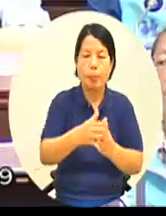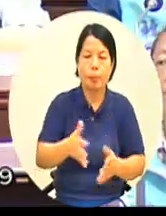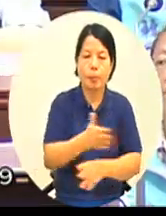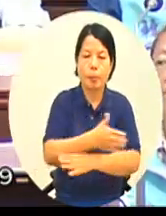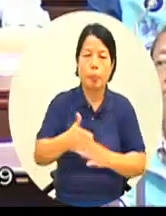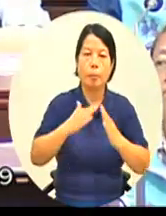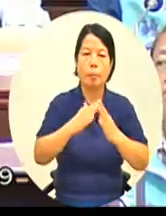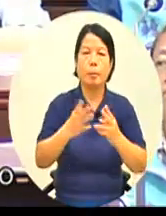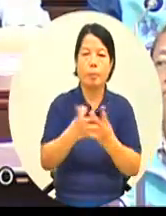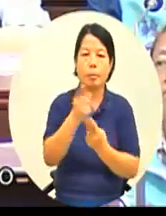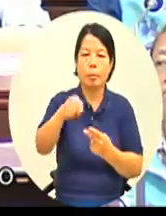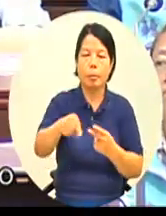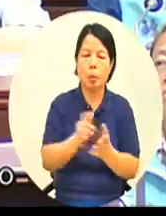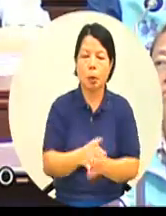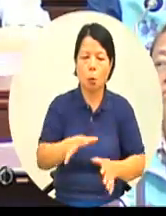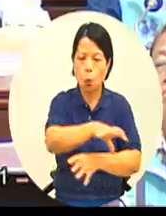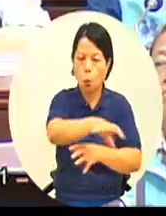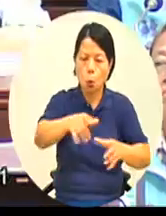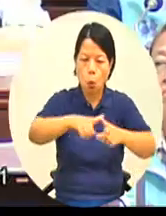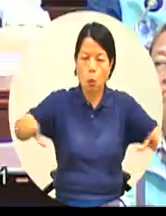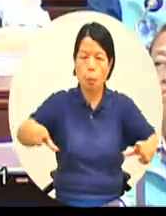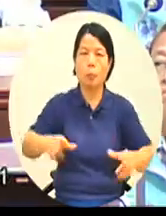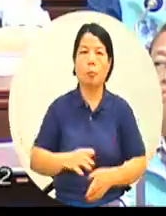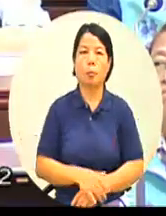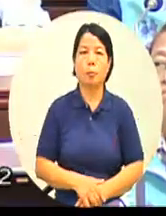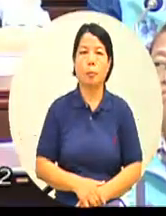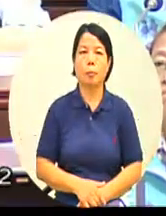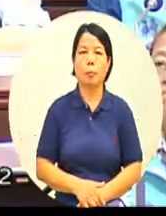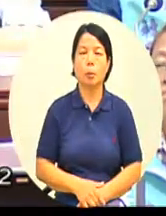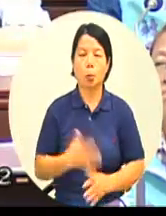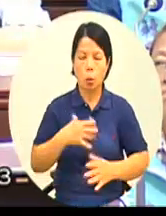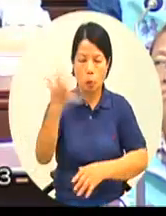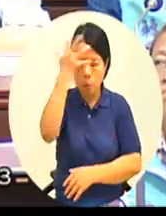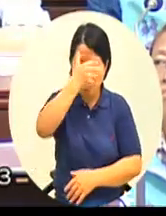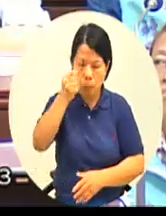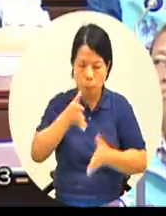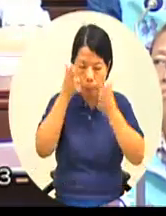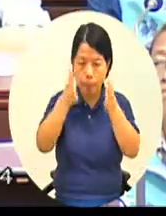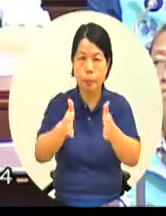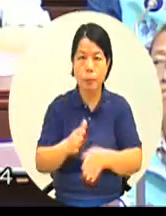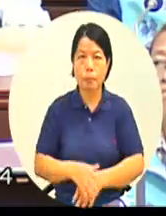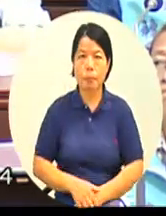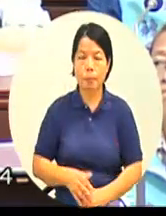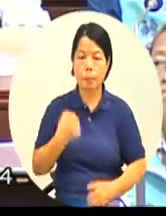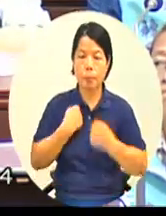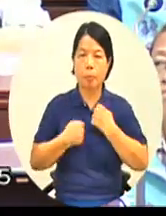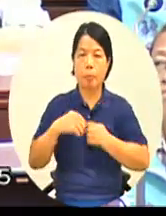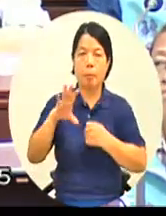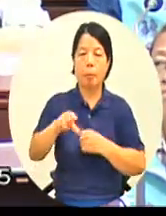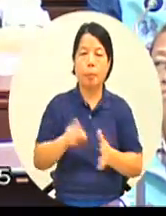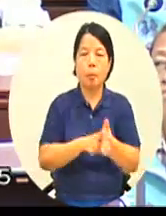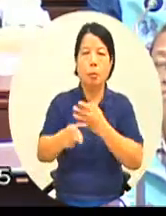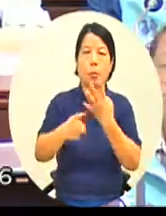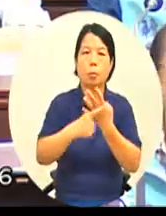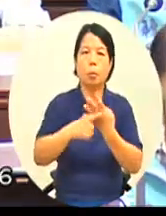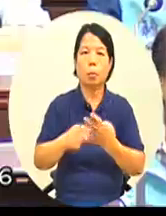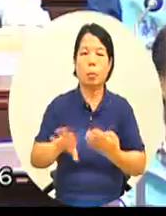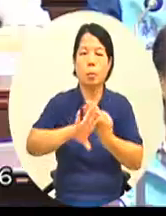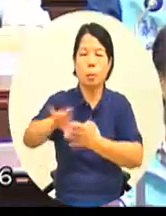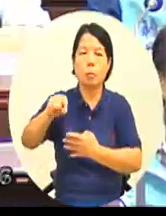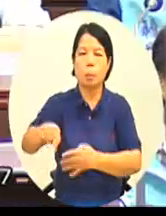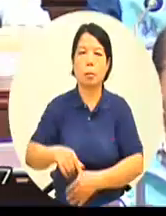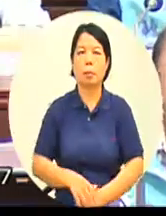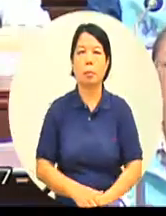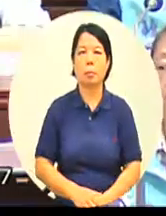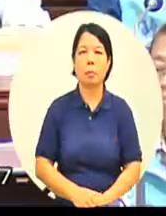后区域非常的广大，所以这个部分，但是我们针对长辈的这个部分，他的沐浴又有专业的一个 另外一 块，那个是另